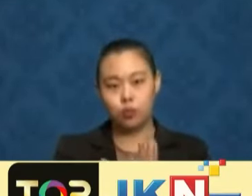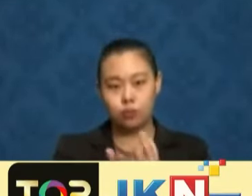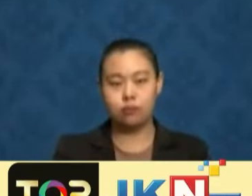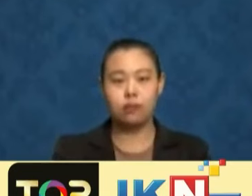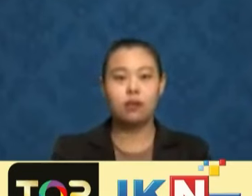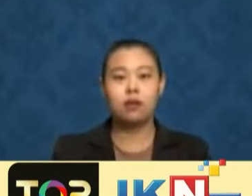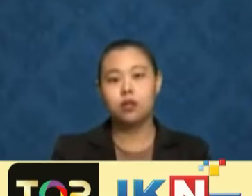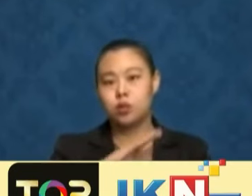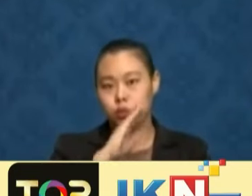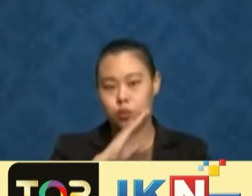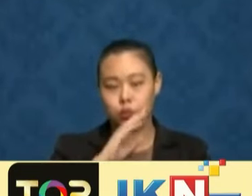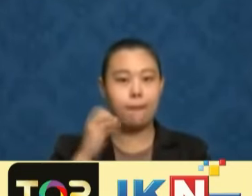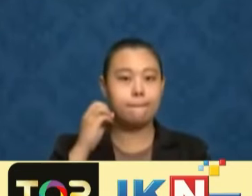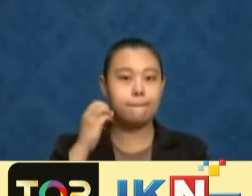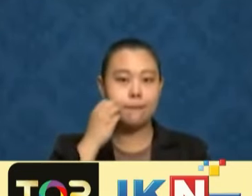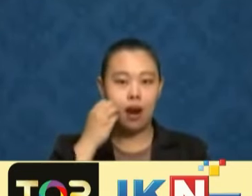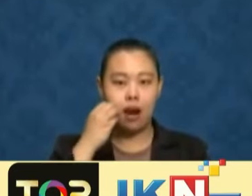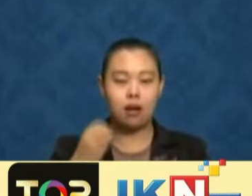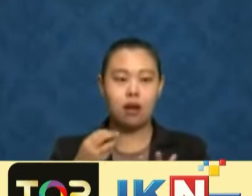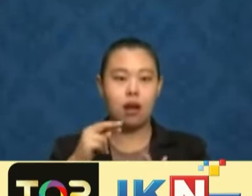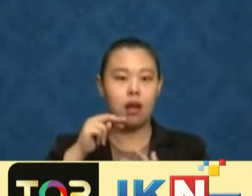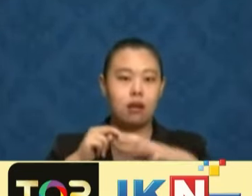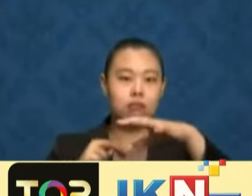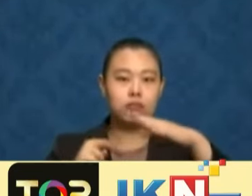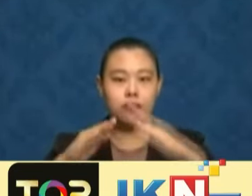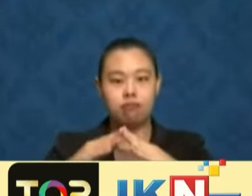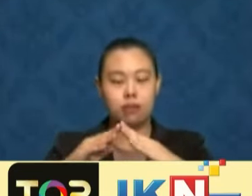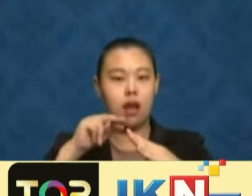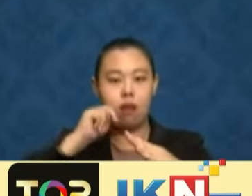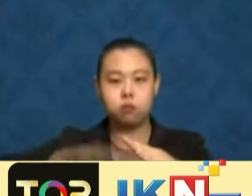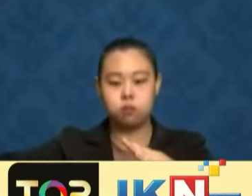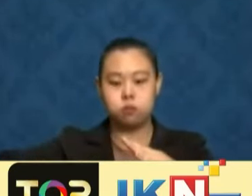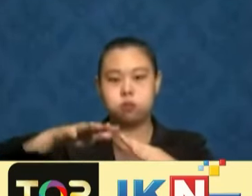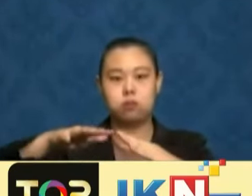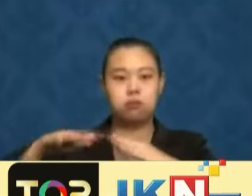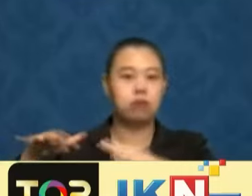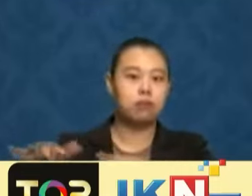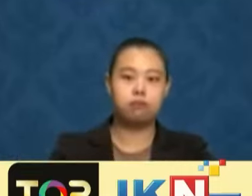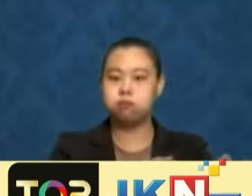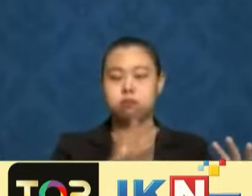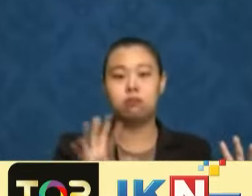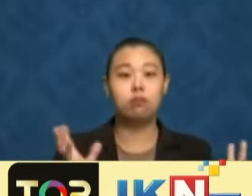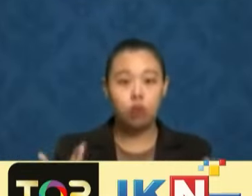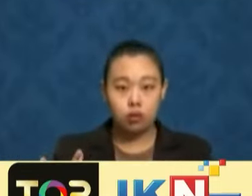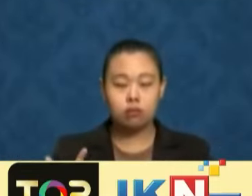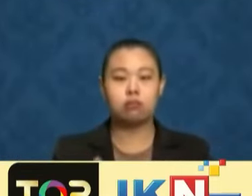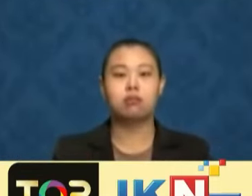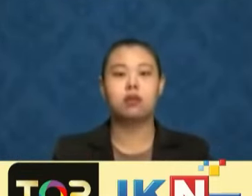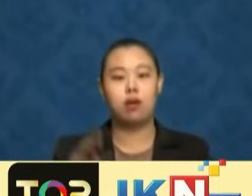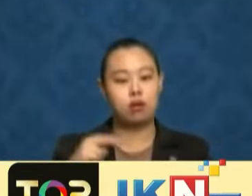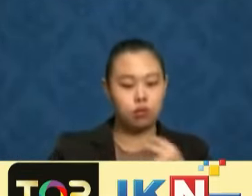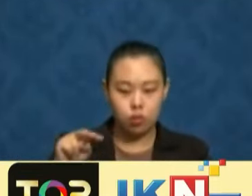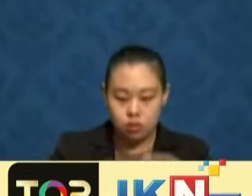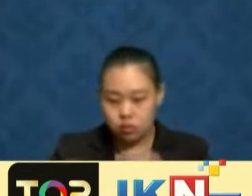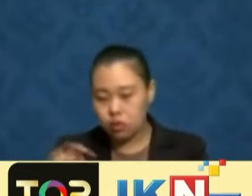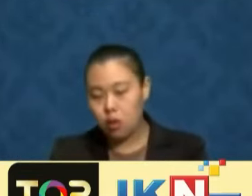ถ้าหากว่าเสียหายทั้งหลังนะคะอยู่ที่ 230,000 บาทเนี่ยเราก็สามารถที่จะช่วยเหลือได้ถ้าหากว่ามีการพิสูจน์แล้วก็การรวบรว